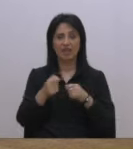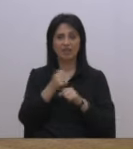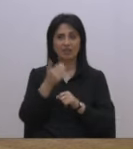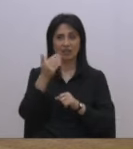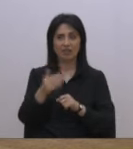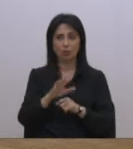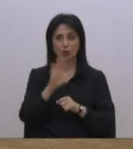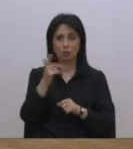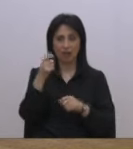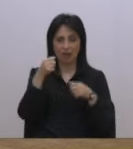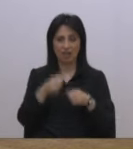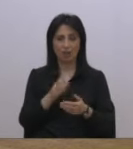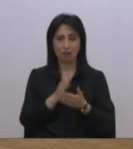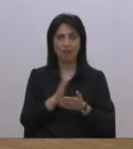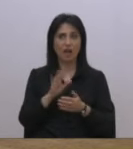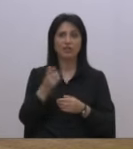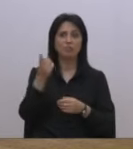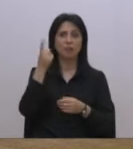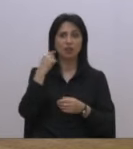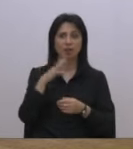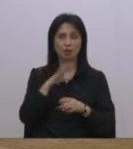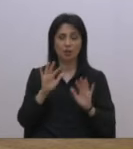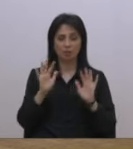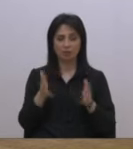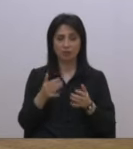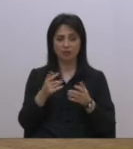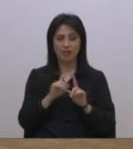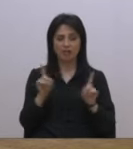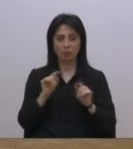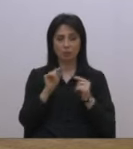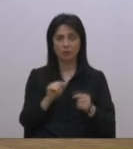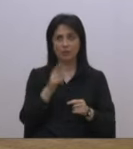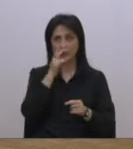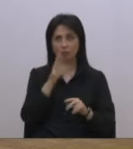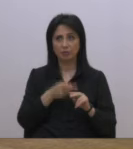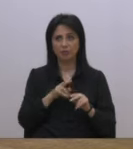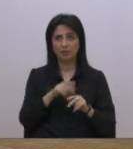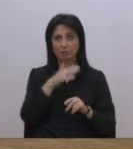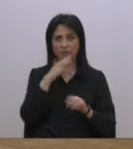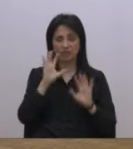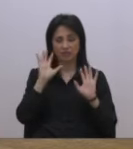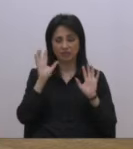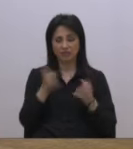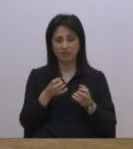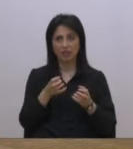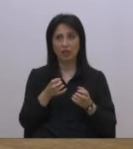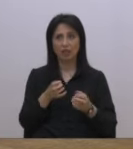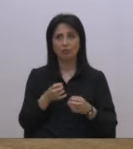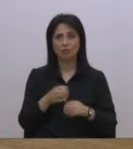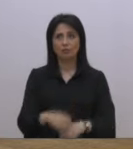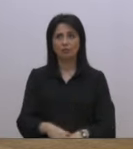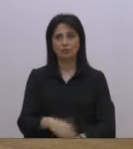და მე მგონი სულ ლეგიტიმური არის არც მასში მქონდა ამ შემთხვევაში გასაკუთრებული პრეტენზია, მიუხედავად იმისა, რომ ბევრად სერიოზულ